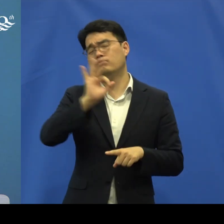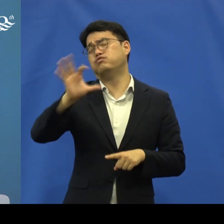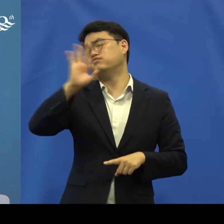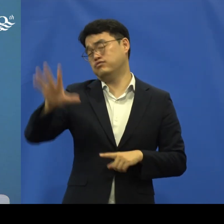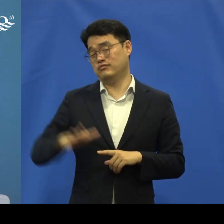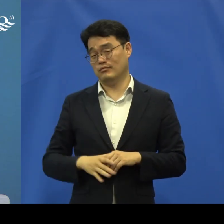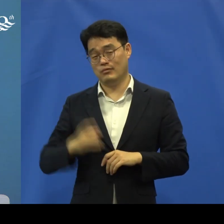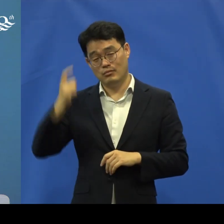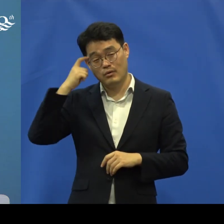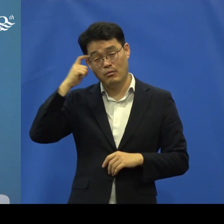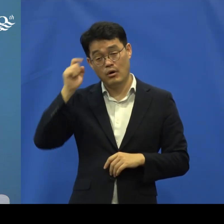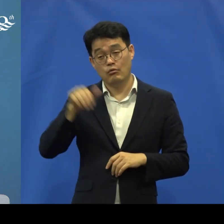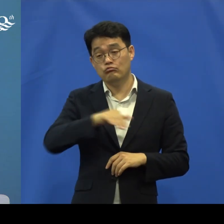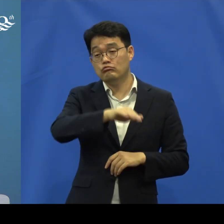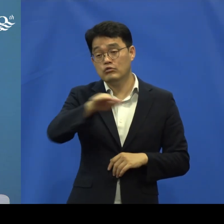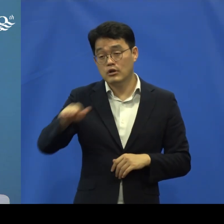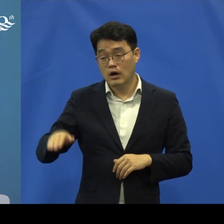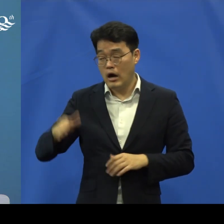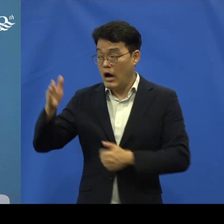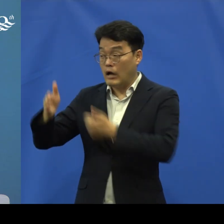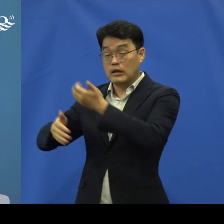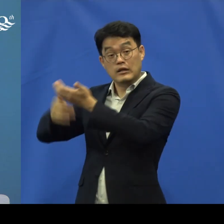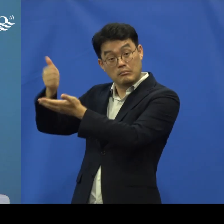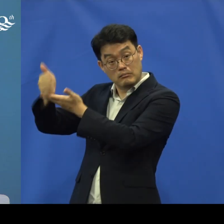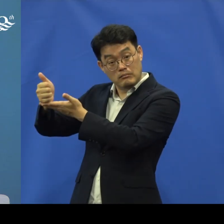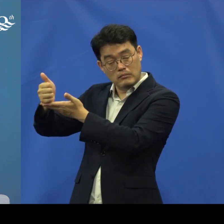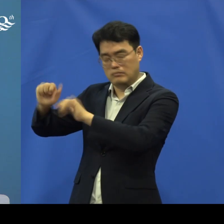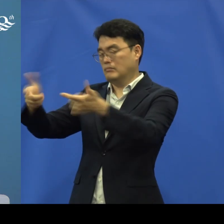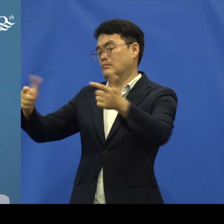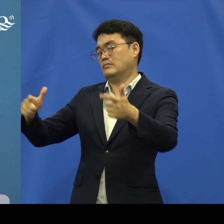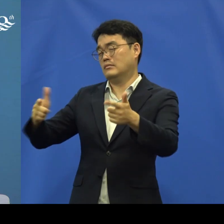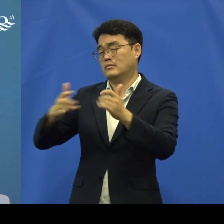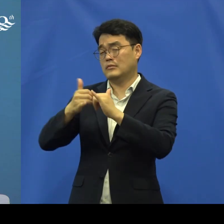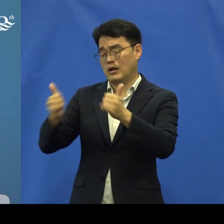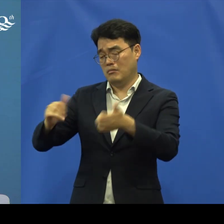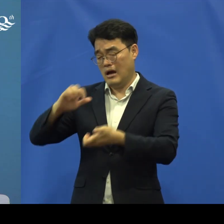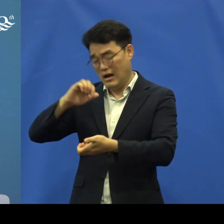그렇죠? 엄청난 대적자들, 욕하는 사람들.